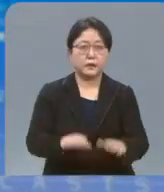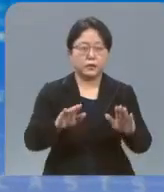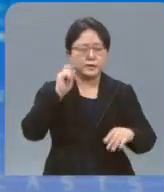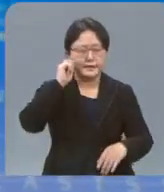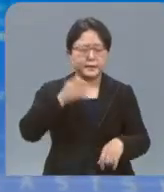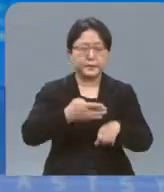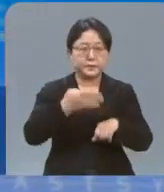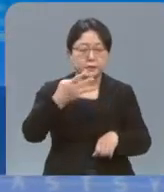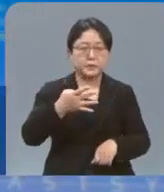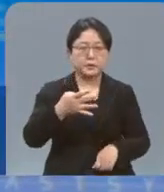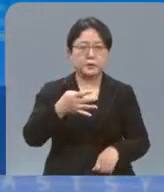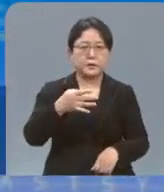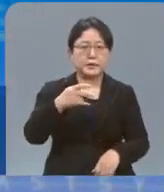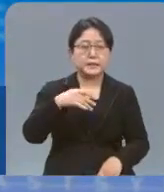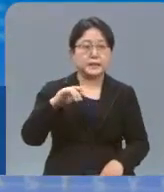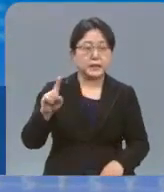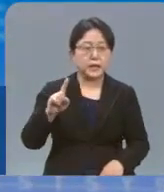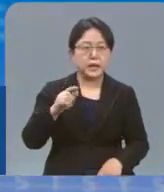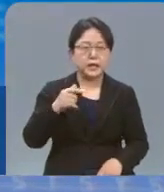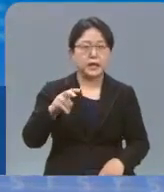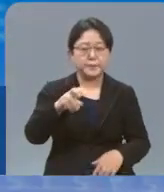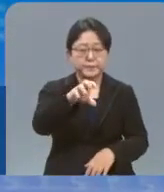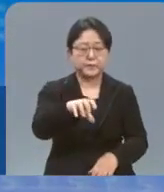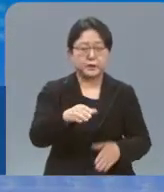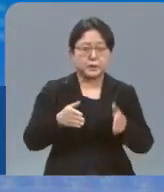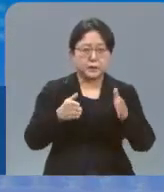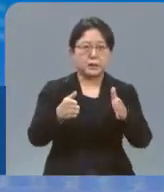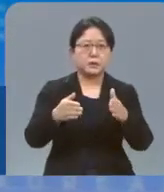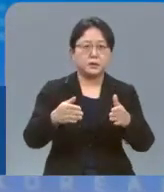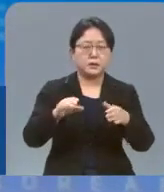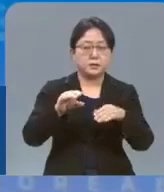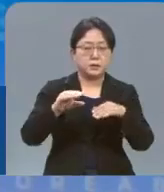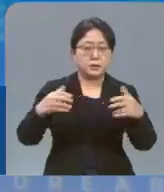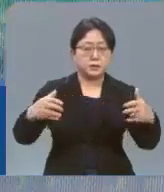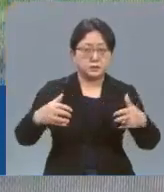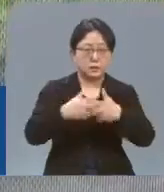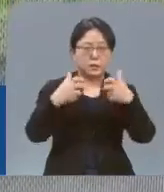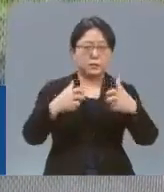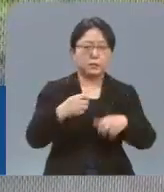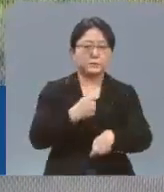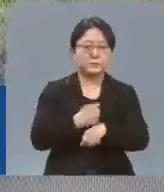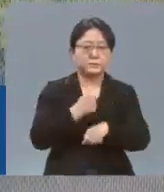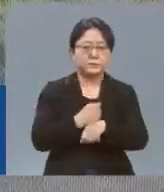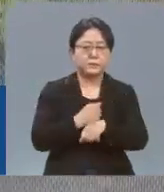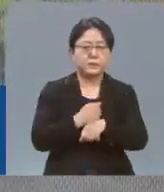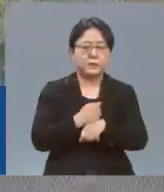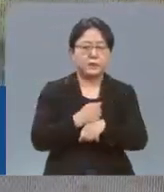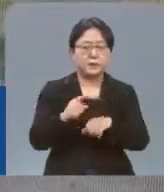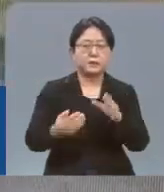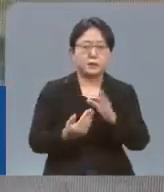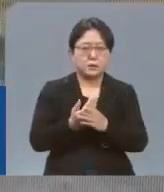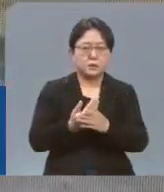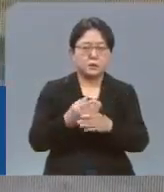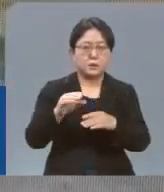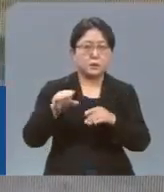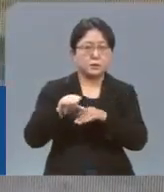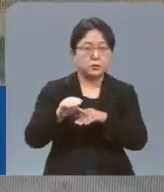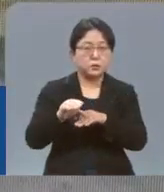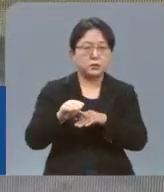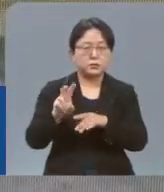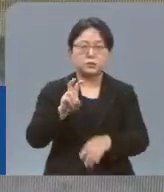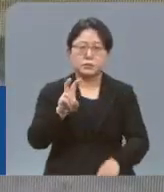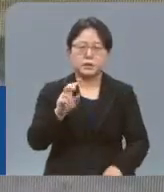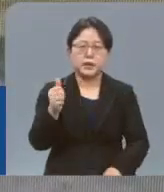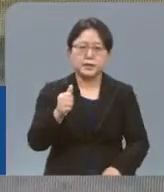오늘 새벽 4시쯤 광주시 신가동 하남대로에서 승용차와 SUV 차량이 충돌했습니다. 이 사고로 승용차에 타고 있던